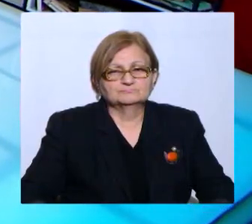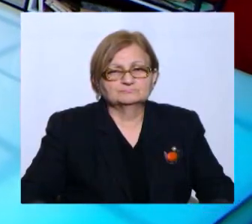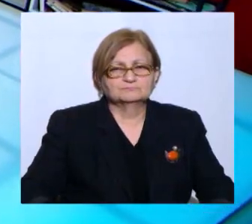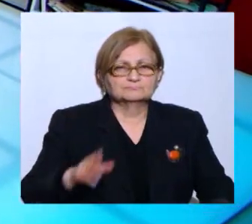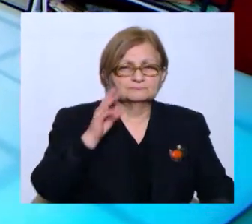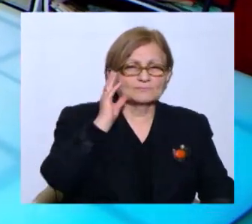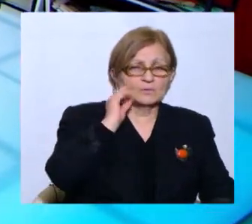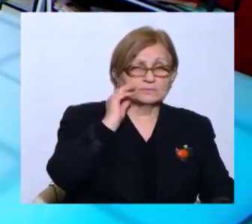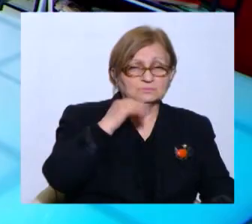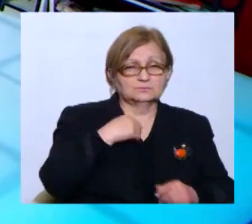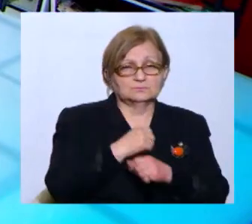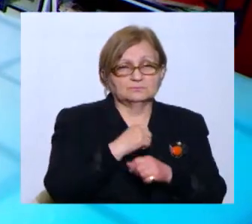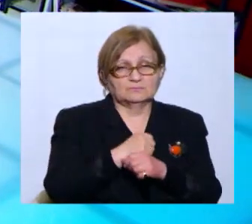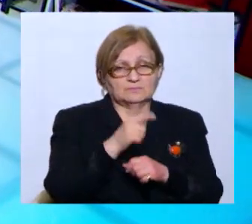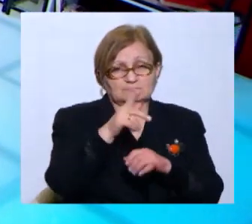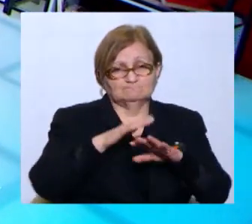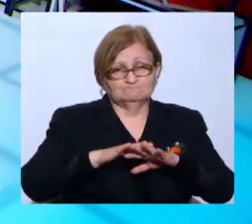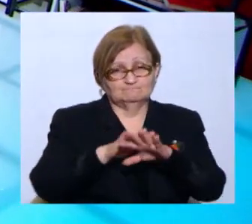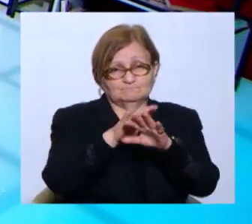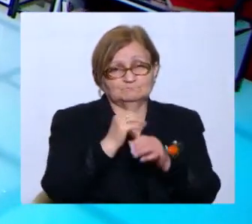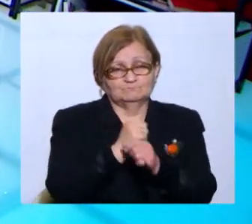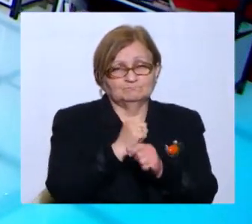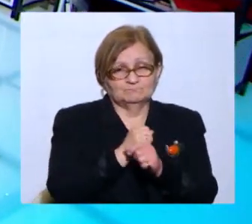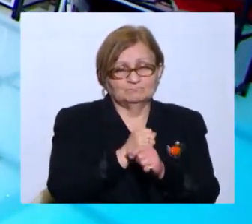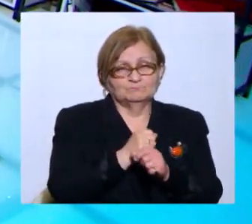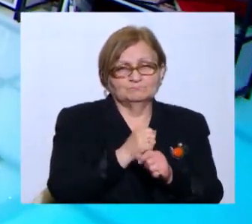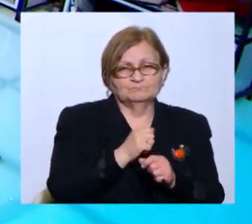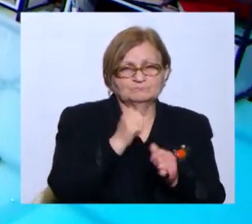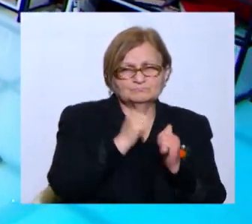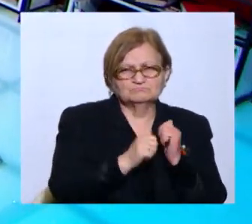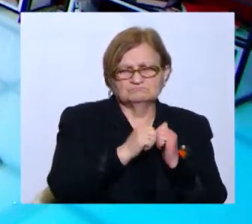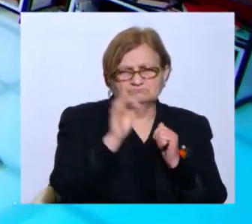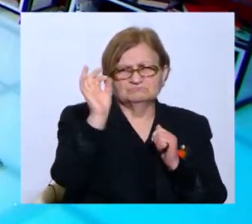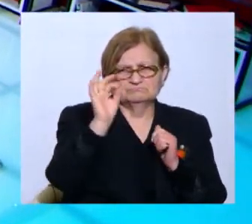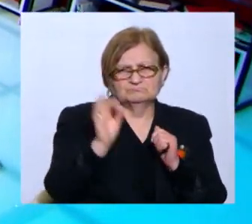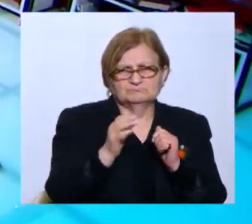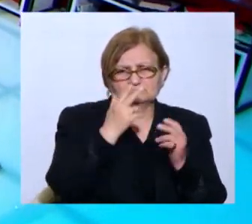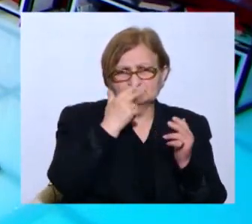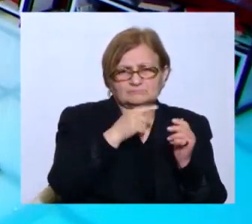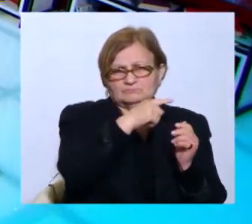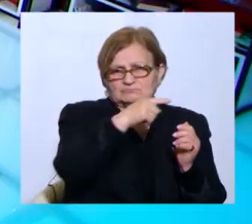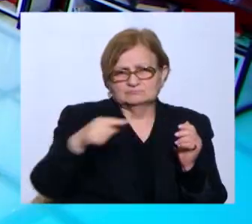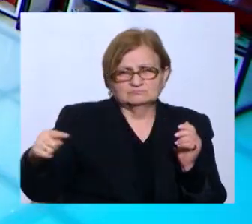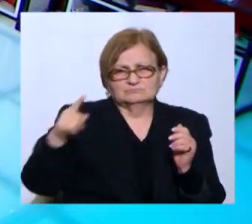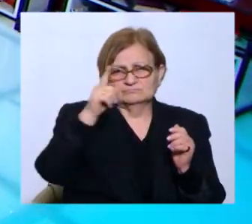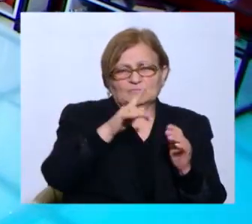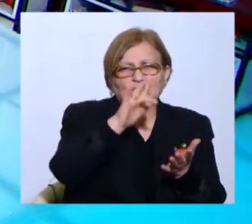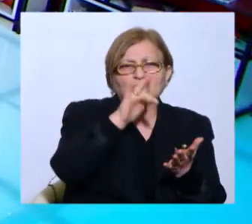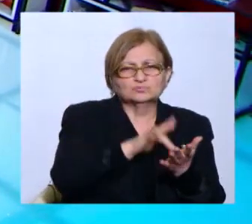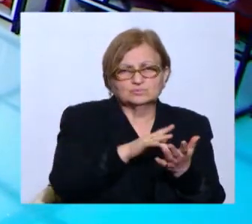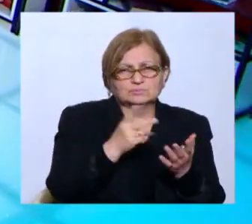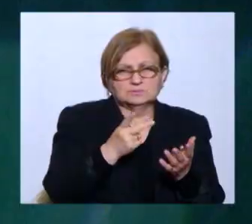როდესაც ჩვენ ვაგებთ ფუნქციას საკოორდინატო სიბრტყეს. ხშირად, ხო, ესე იგი, ესე ჩვევაა, რომ ესე იგი გაავლოთ ცენტრში, რომ სადღაც შუაში